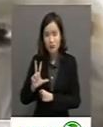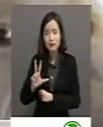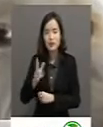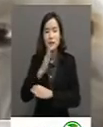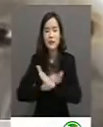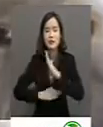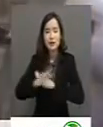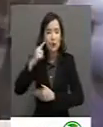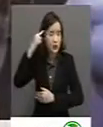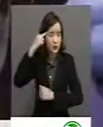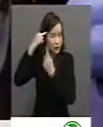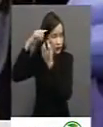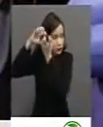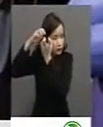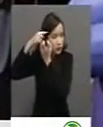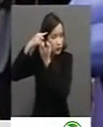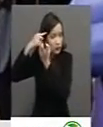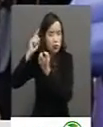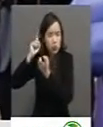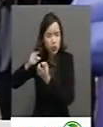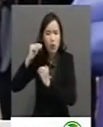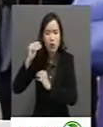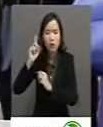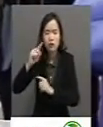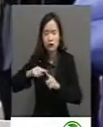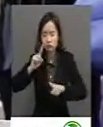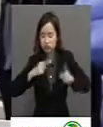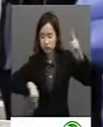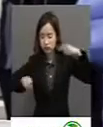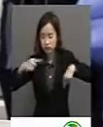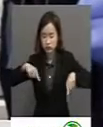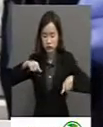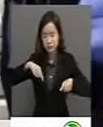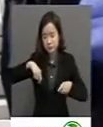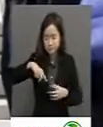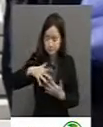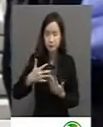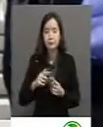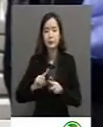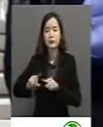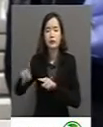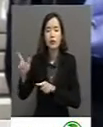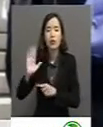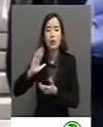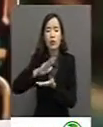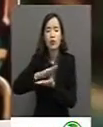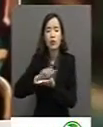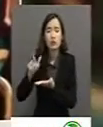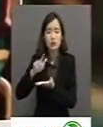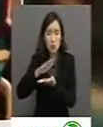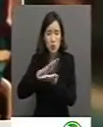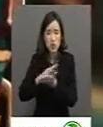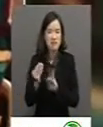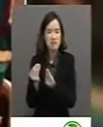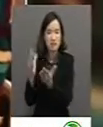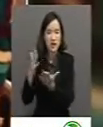ที่พิการทางระบบประสาทจนทำให้มีข้อจำกัดในการเคลื่อนไหวร่างกายชนะคดีที่โรงเรียนของเธอไม่อนุญาตให้นำสุ